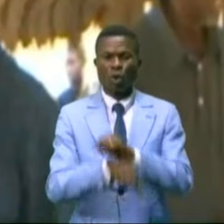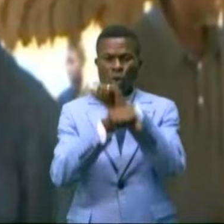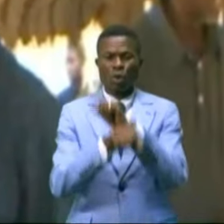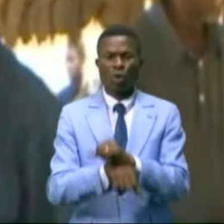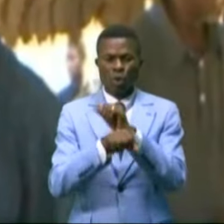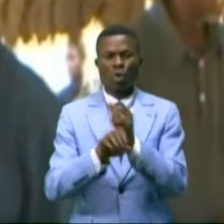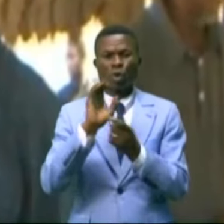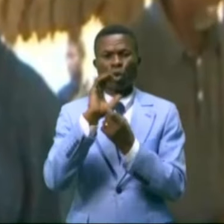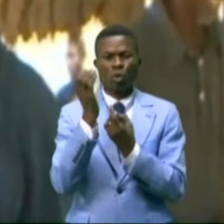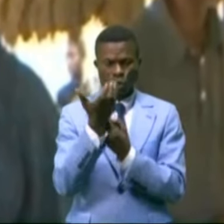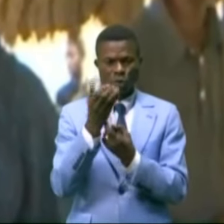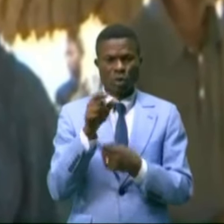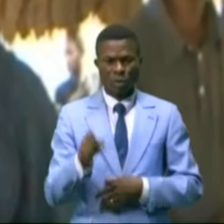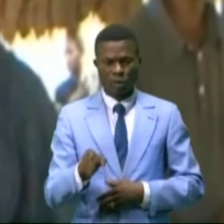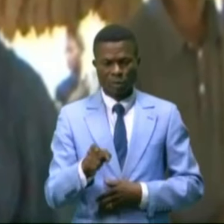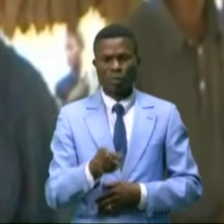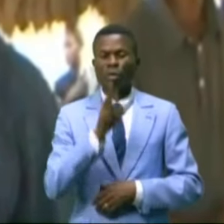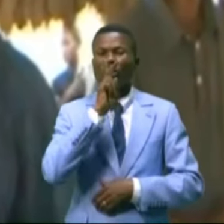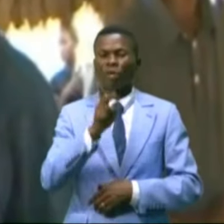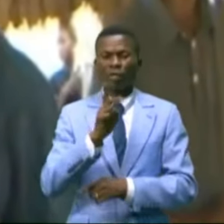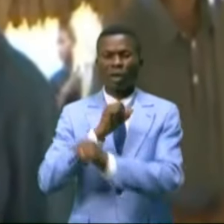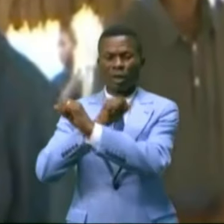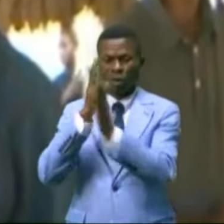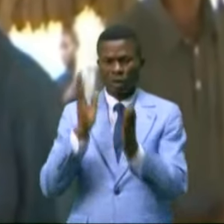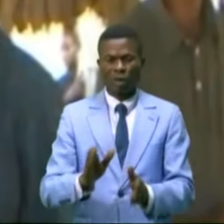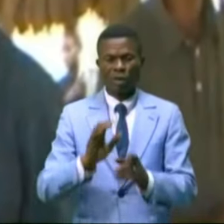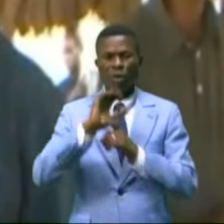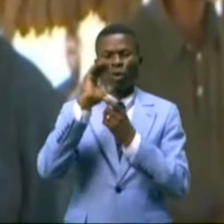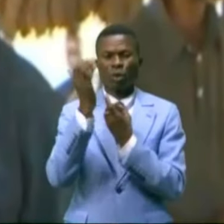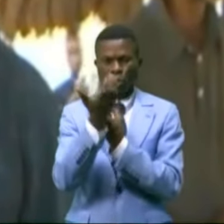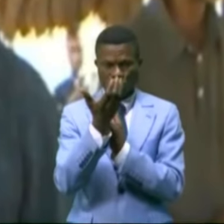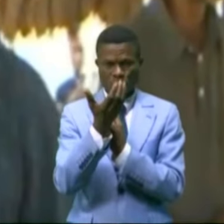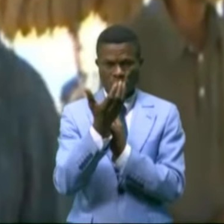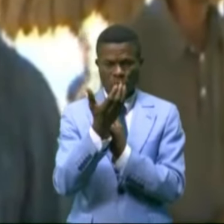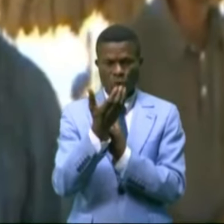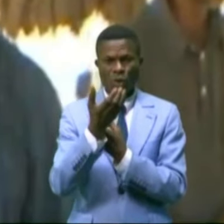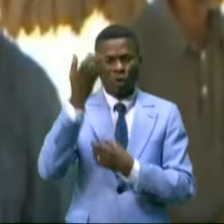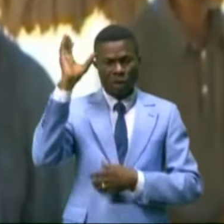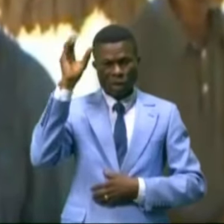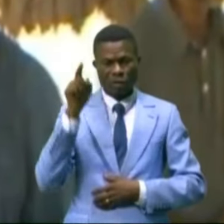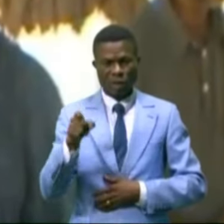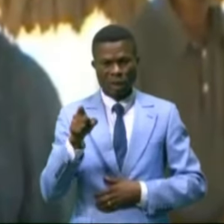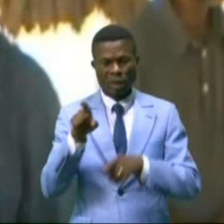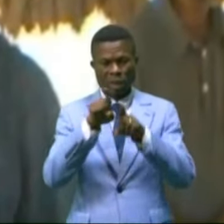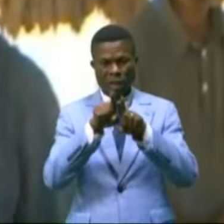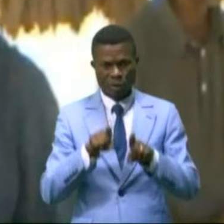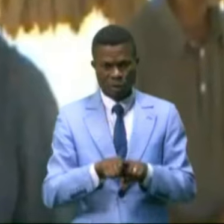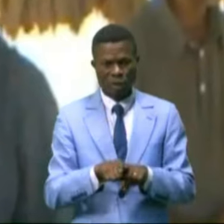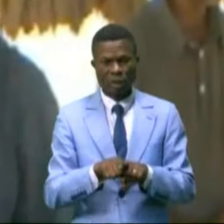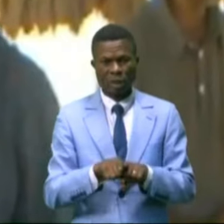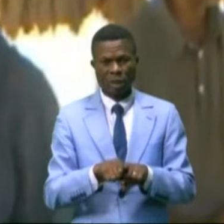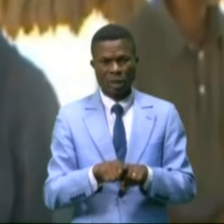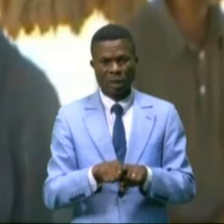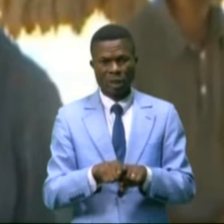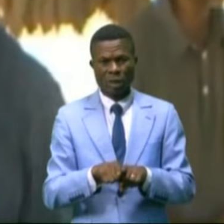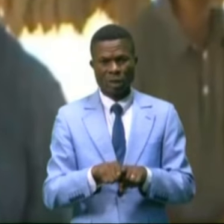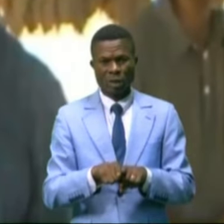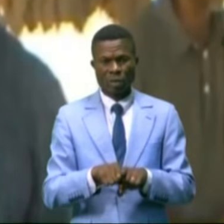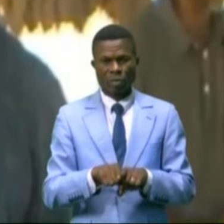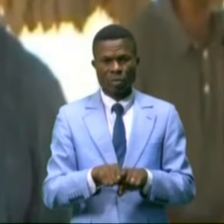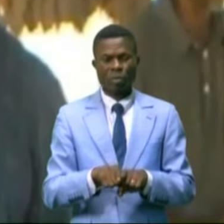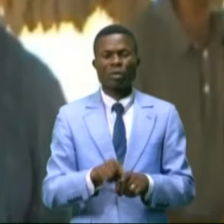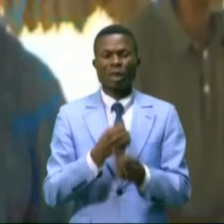en un mot le vrai défenseur de nos de notre culture et nos us